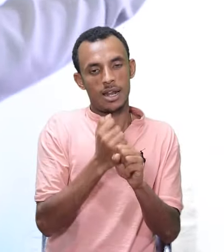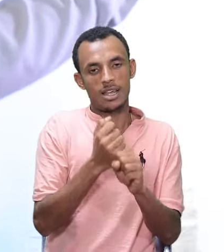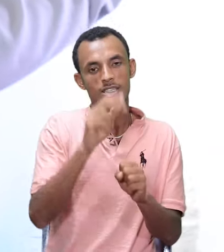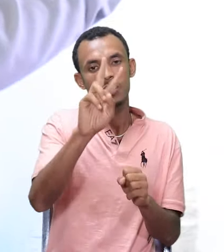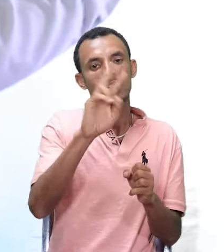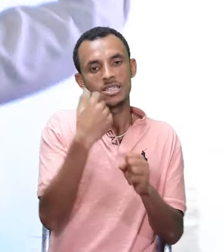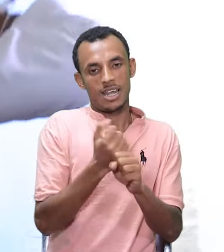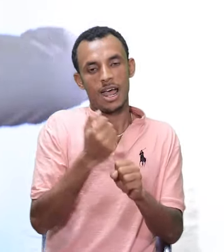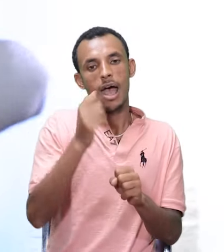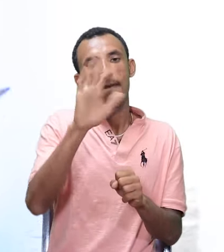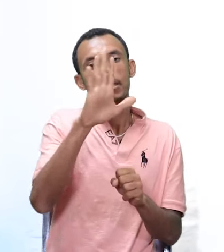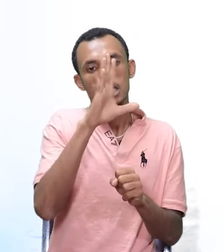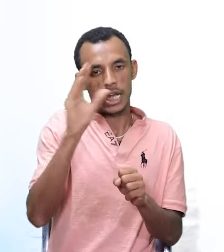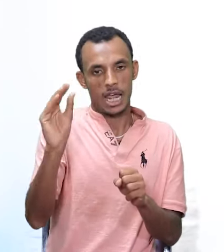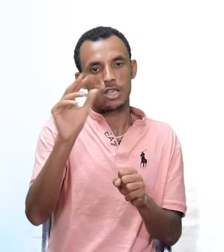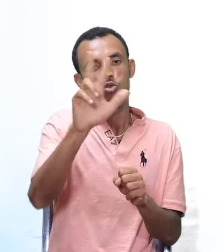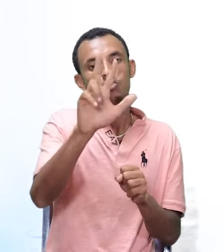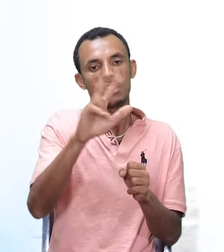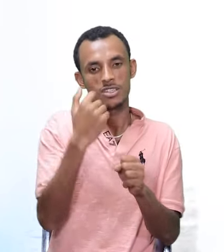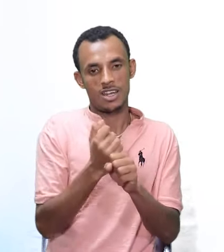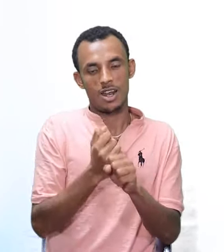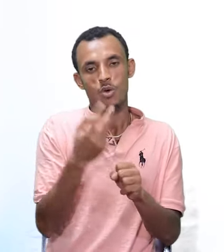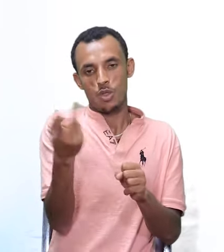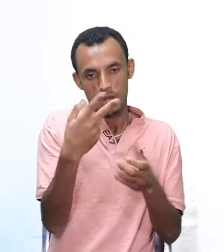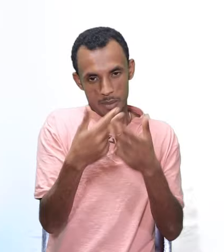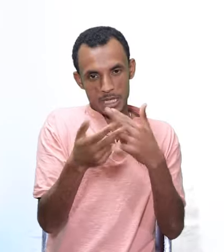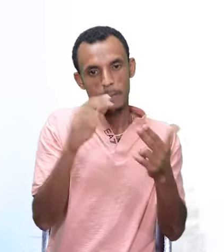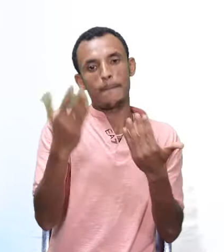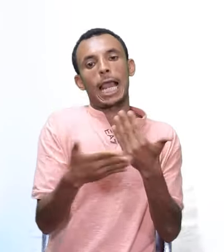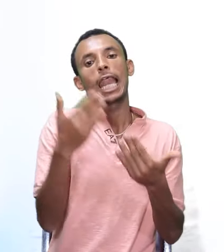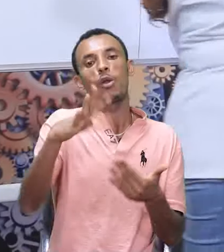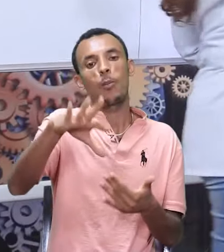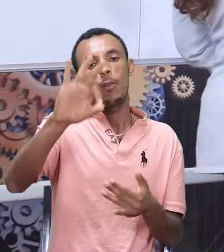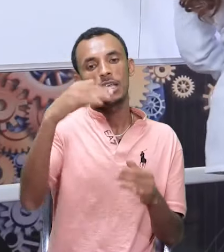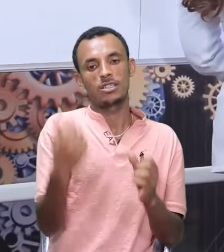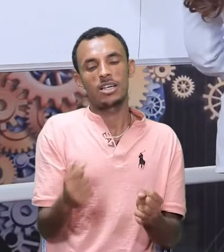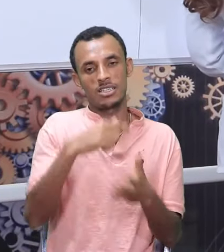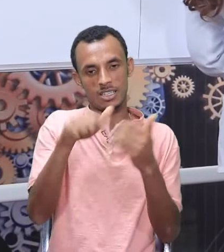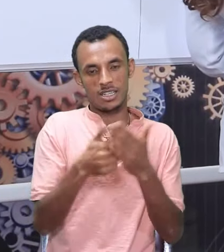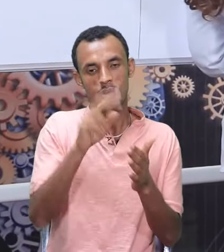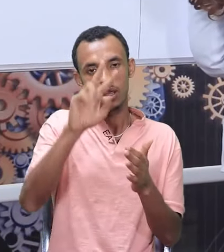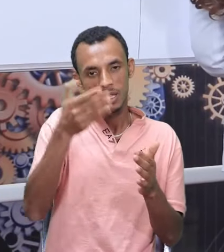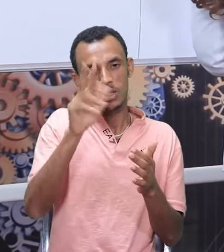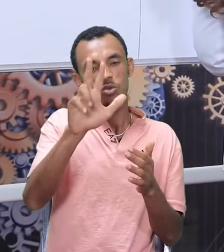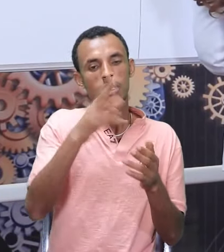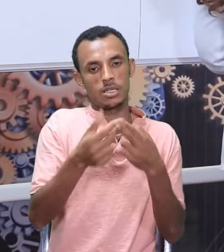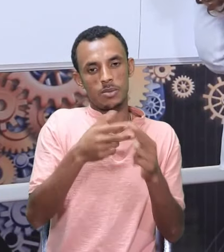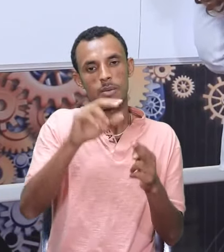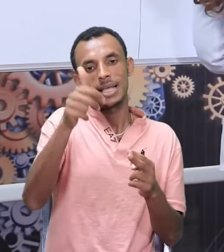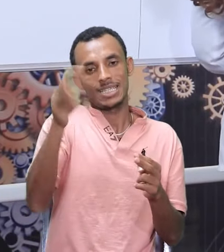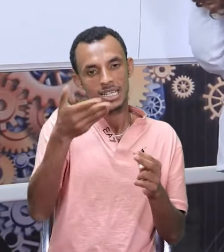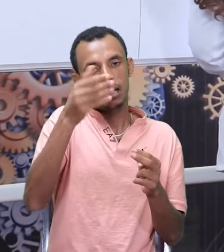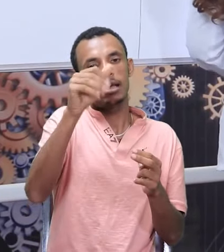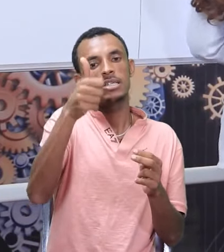2 ስንሰራ ደግሞ 5 እና 3ን እንሰራለን ማለት ነው ሁለቱን ያባዛን በቀላሉ ማግኘት እንችላለን ስለዚህ 2 3ኛ ሲባዛ በ10